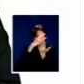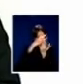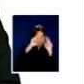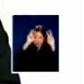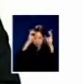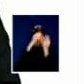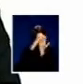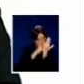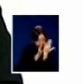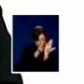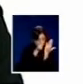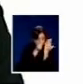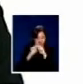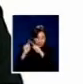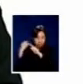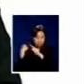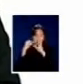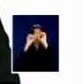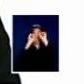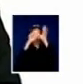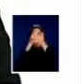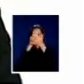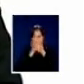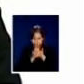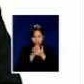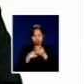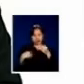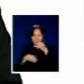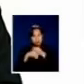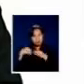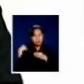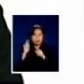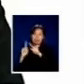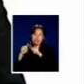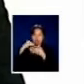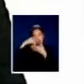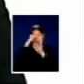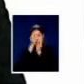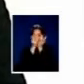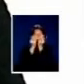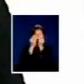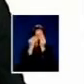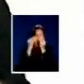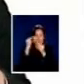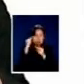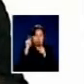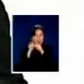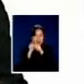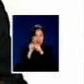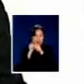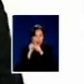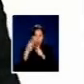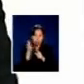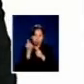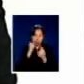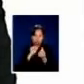ะครับที่ละเอียดมากขึ้นมีครูผู้สอนช่วยอยู่ในนี้ด้วยซึ่งถือว่าจะทำให้การเรียนการสอนนั้นมีลักษณะที่ว่าตอบโต้ได้เร็วขึ้นนะ